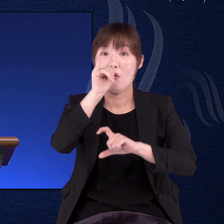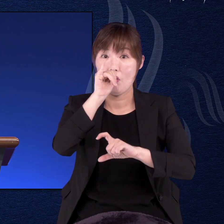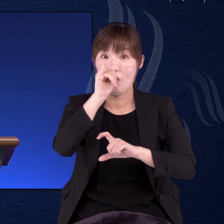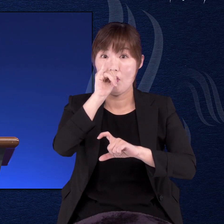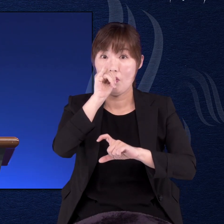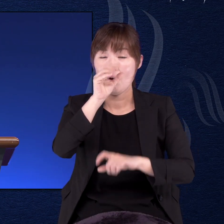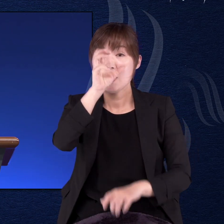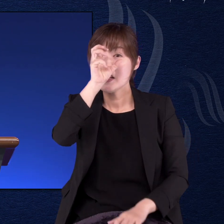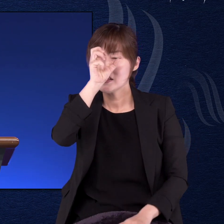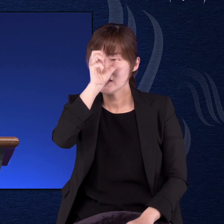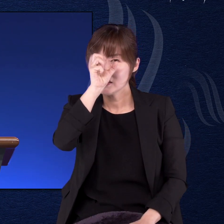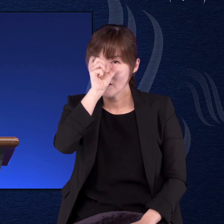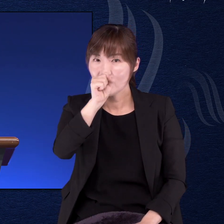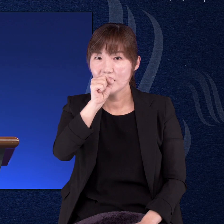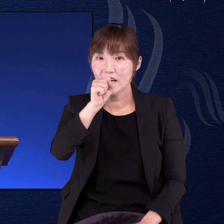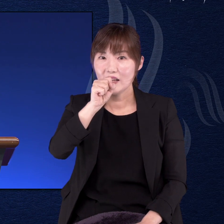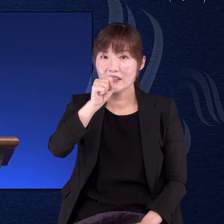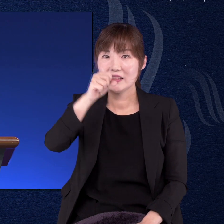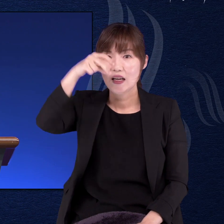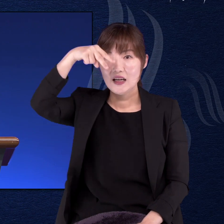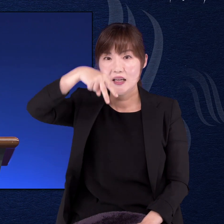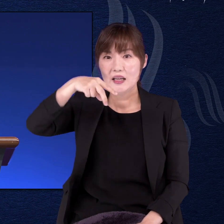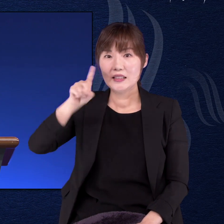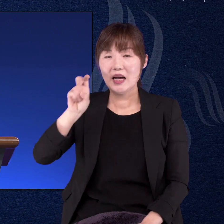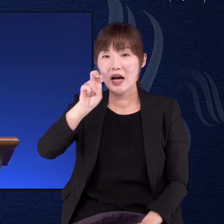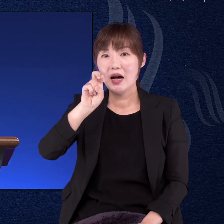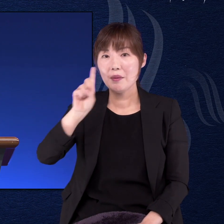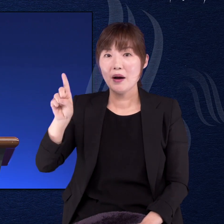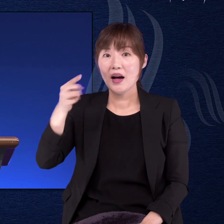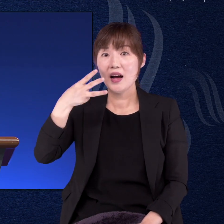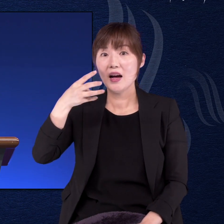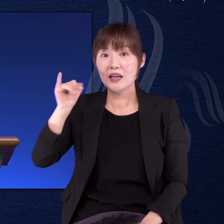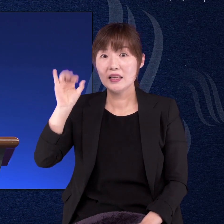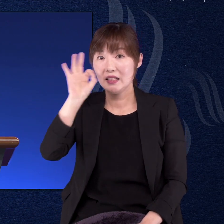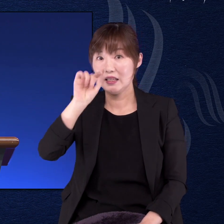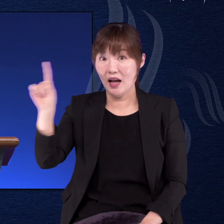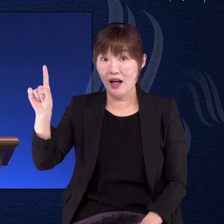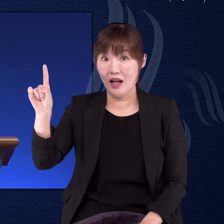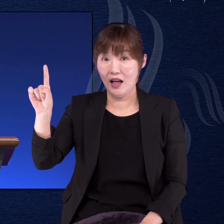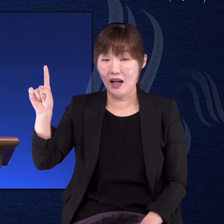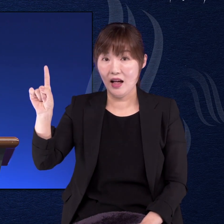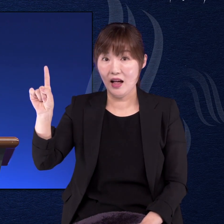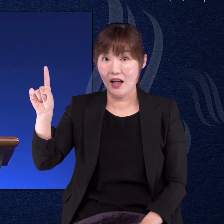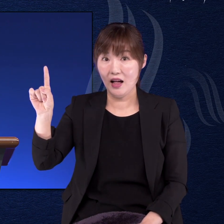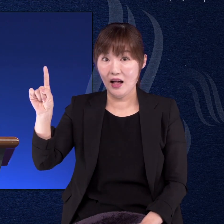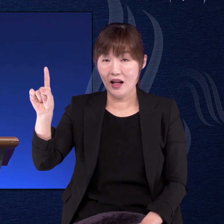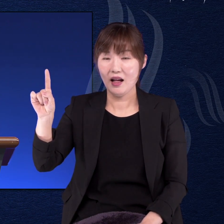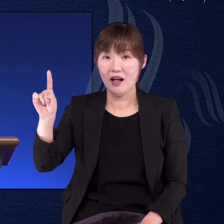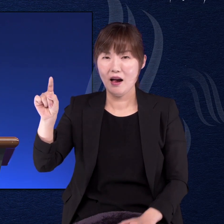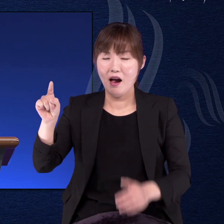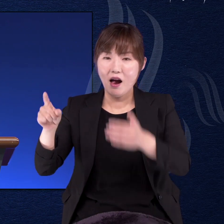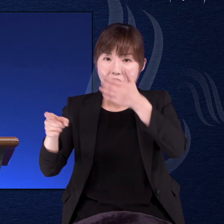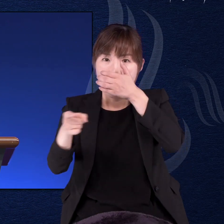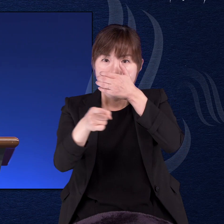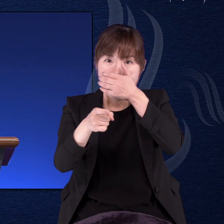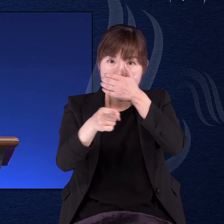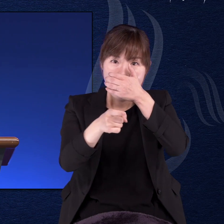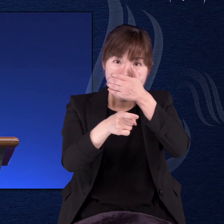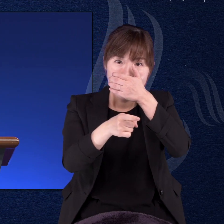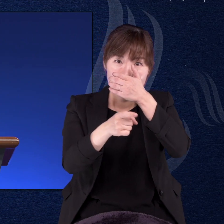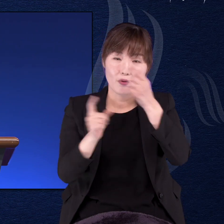선한 사마리아인이, 레위인과 제사장은 지나갔지만 강도 만난 자를, 선한